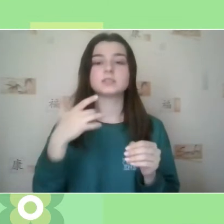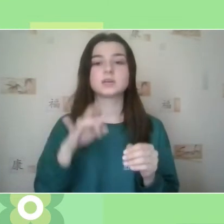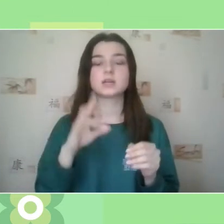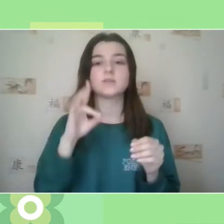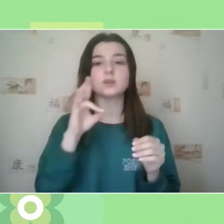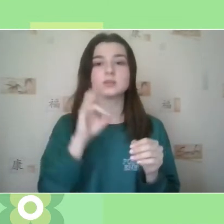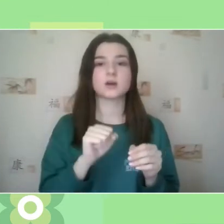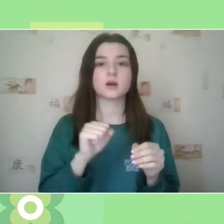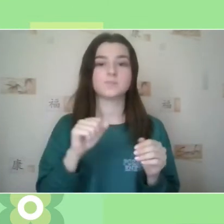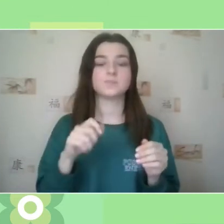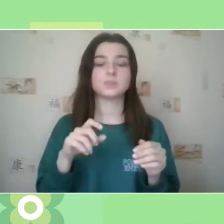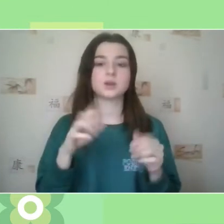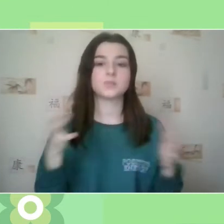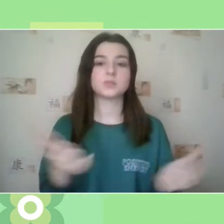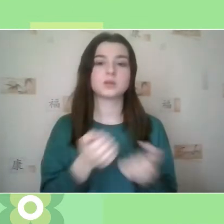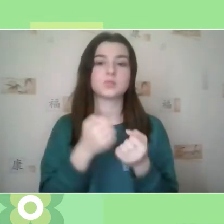вихованців і вихованок цього